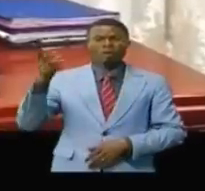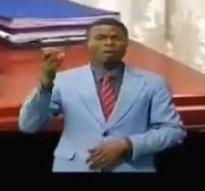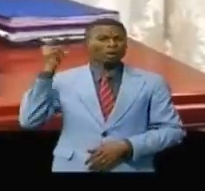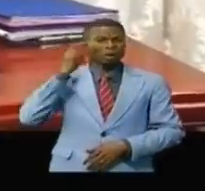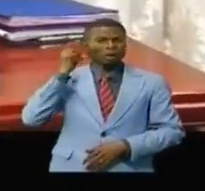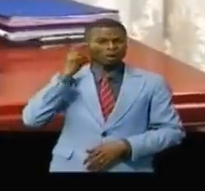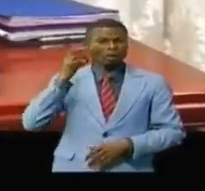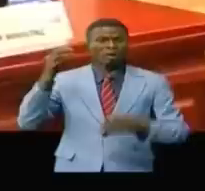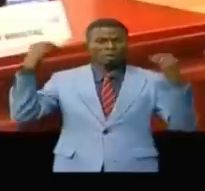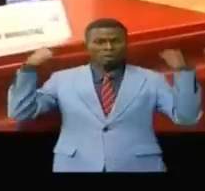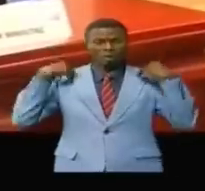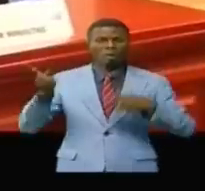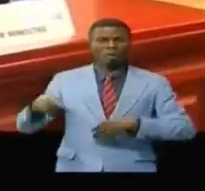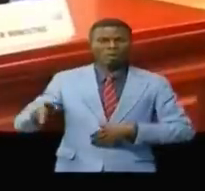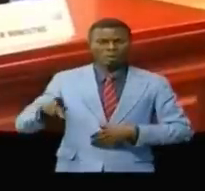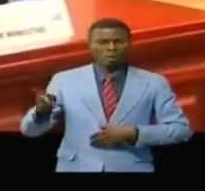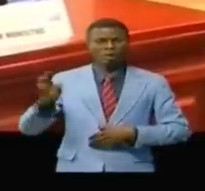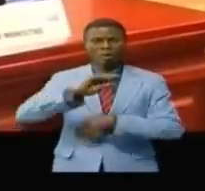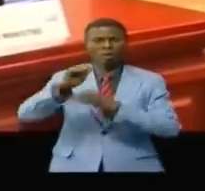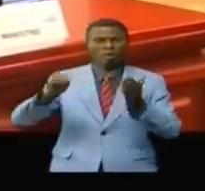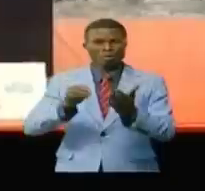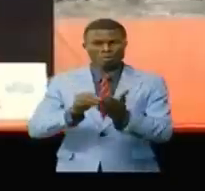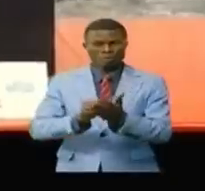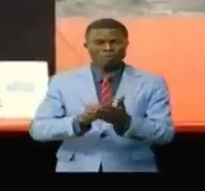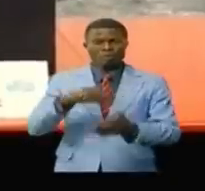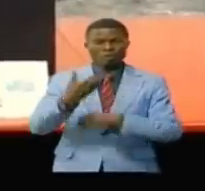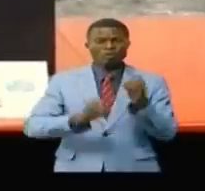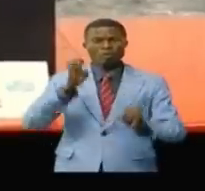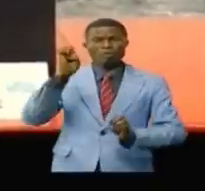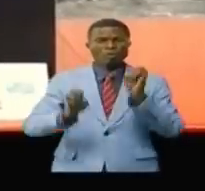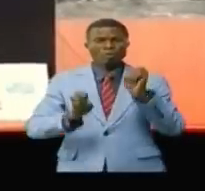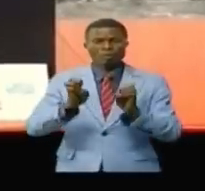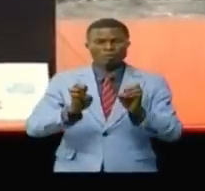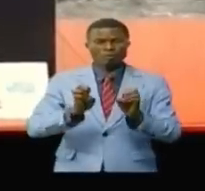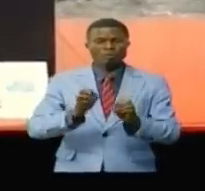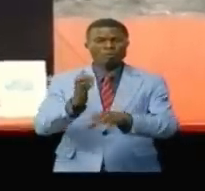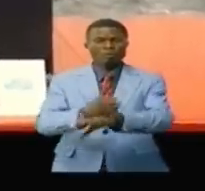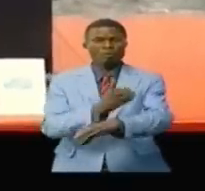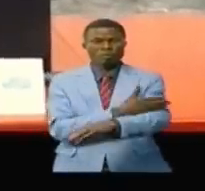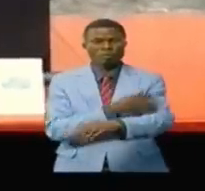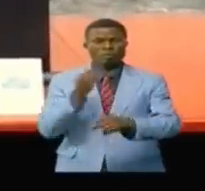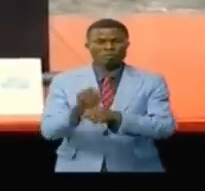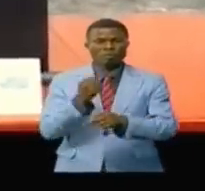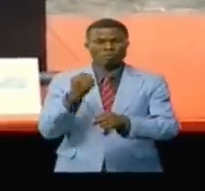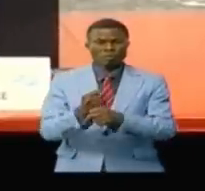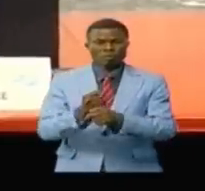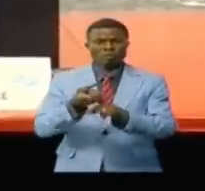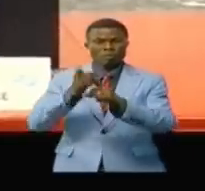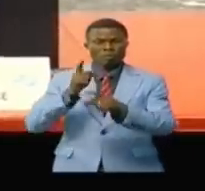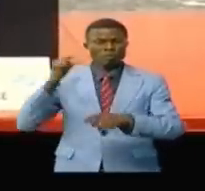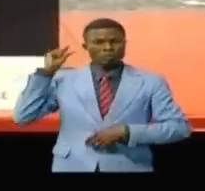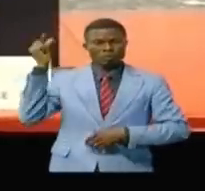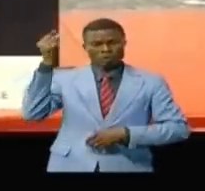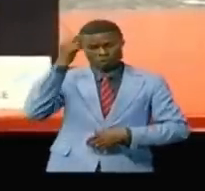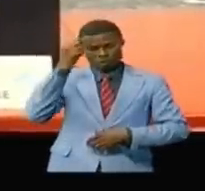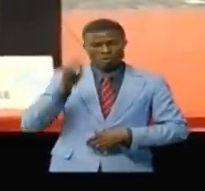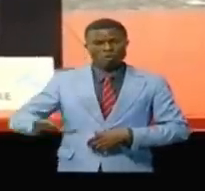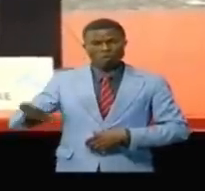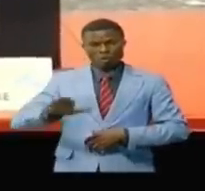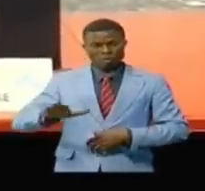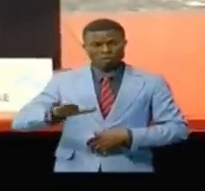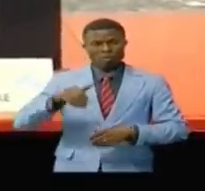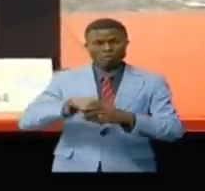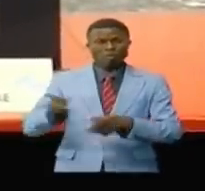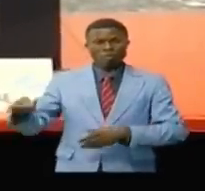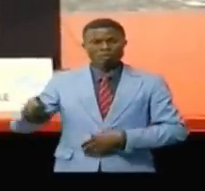chef-lieu de la province du Kasaï central, pour évaluer l'état d'avancement des travaux initiés par le gouvernement de la République dans